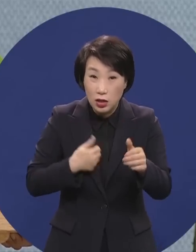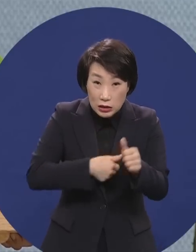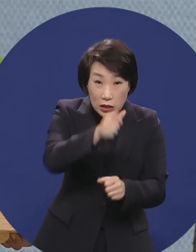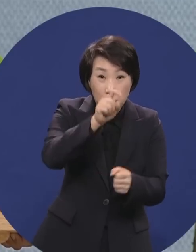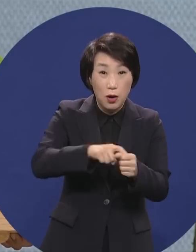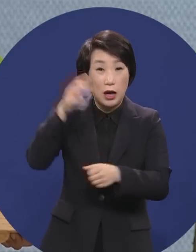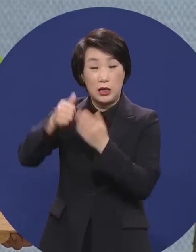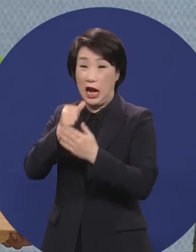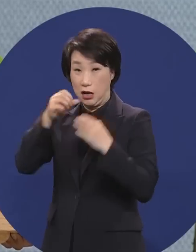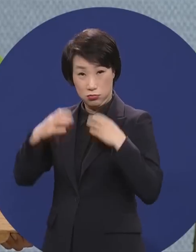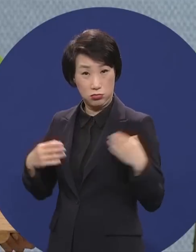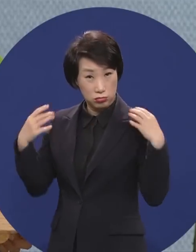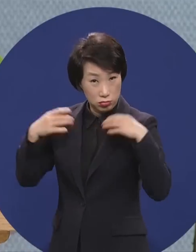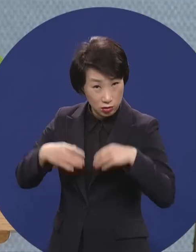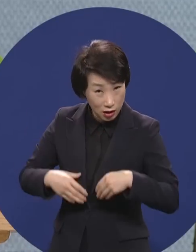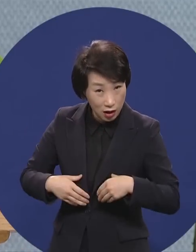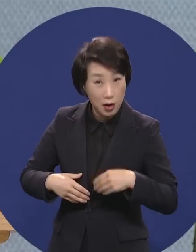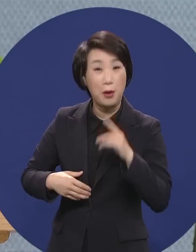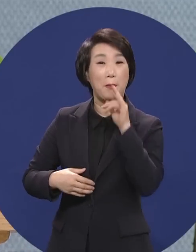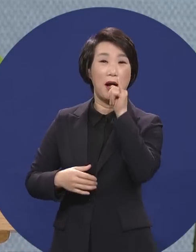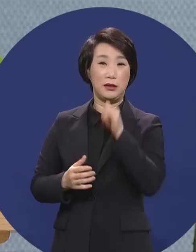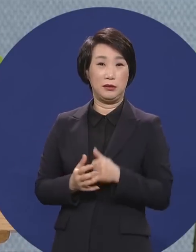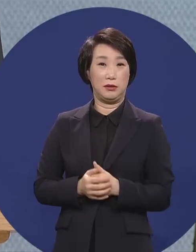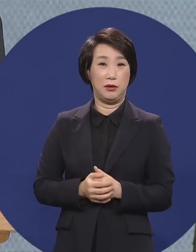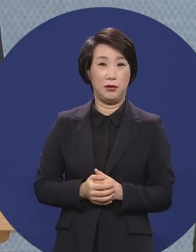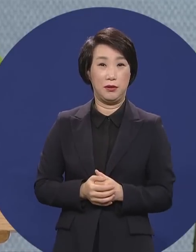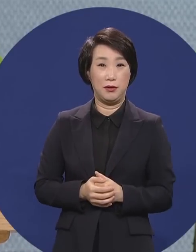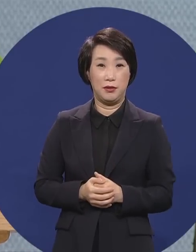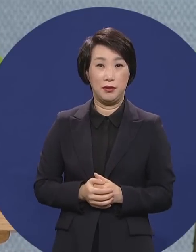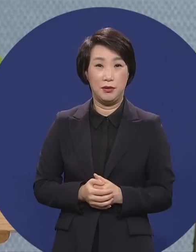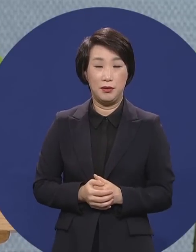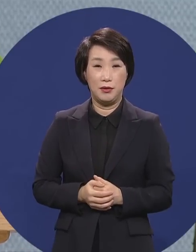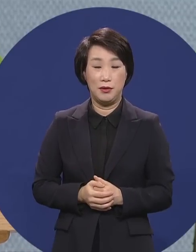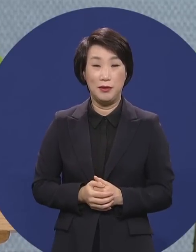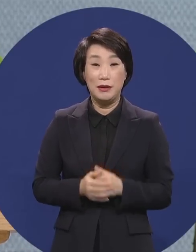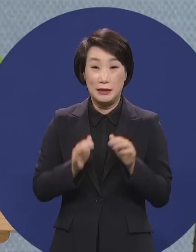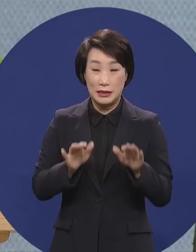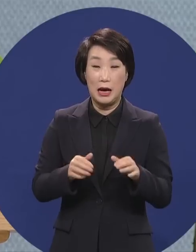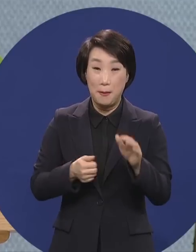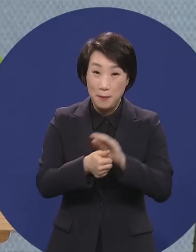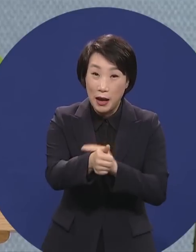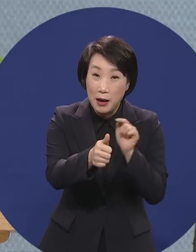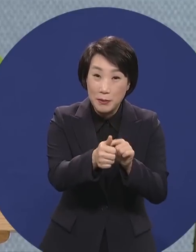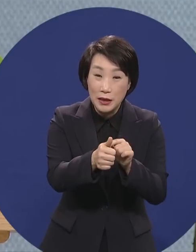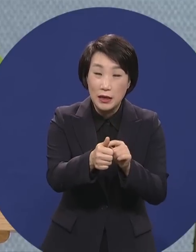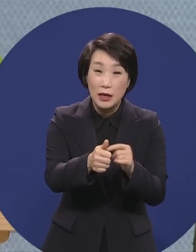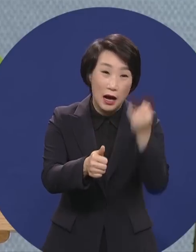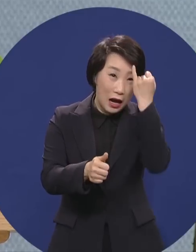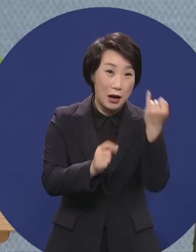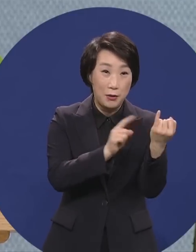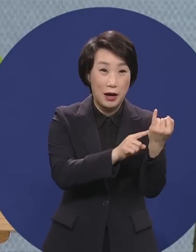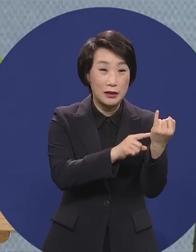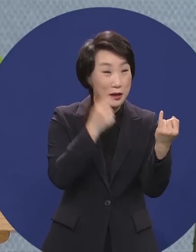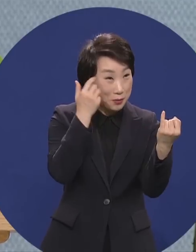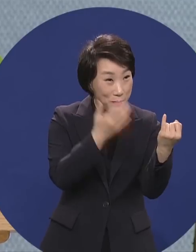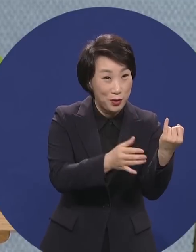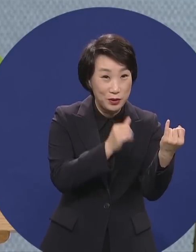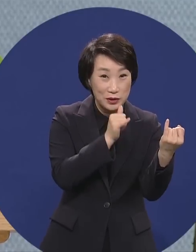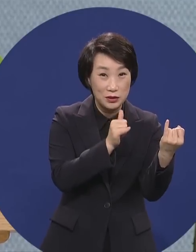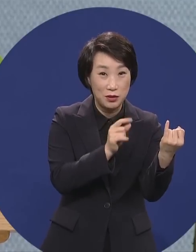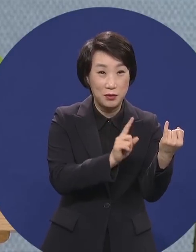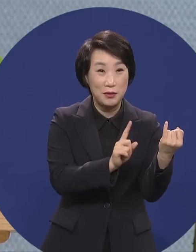전신갑주를 입으라 이렇게 말씀하셨어요. 네. 자, 뱀이 여자에게 물어